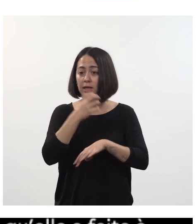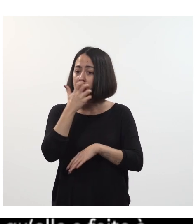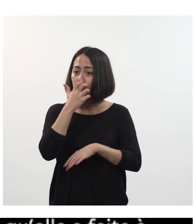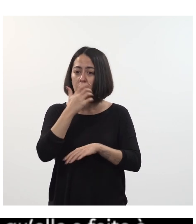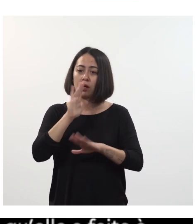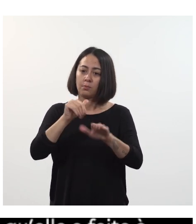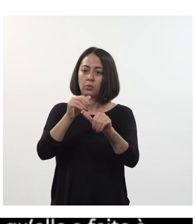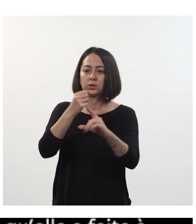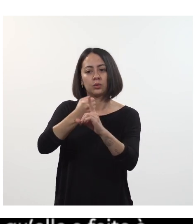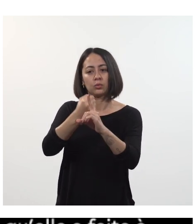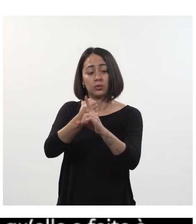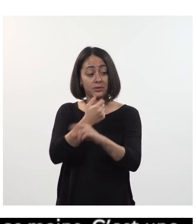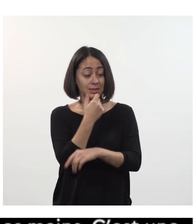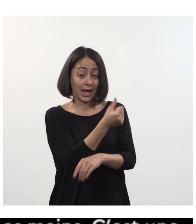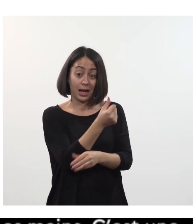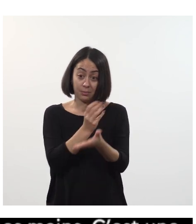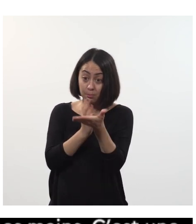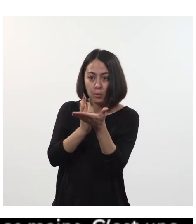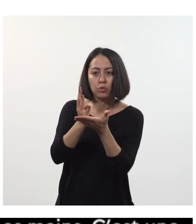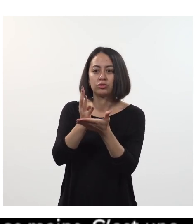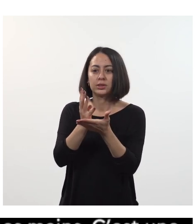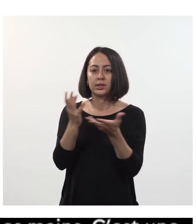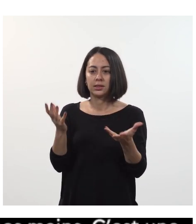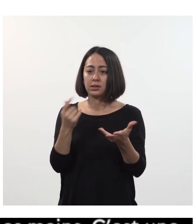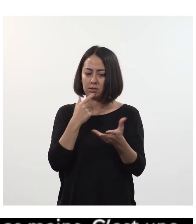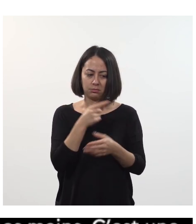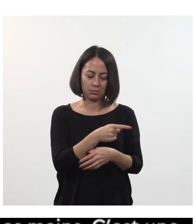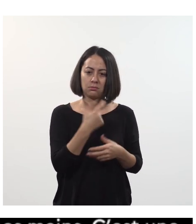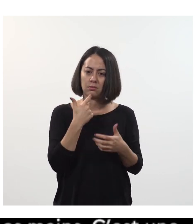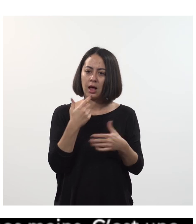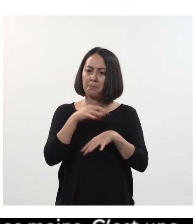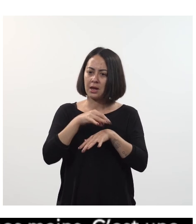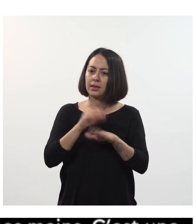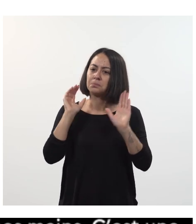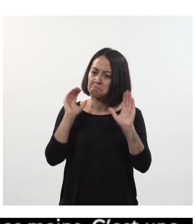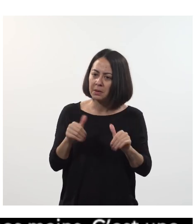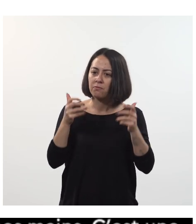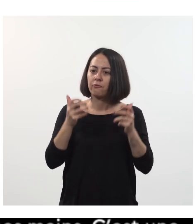hein, dans le handicap, de pouvoir continuer à avancer par rapport à cela.